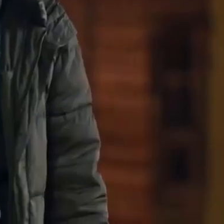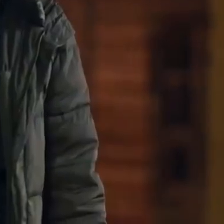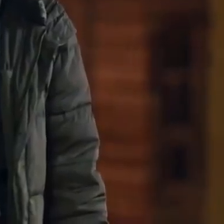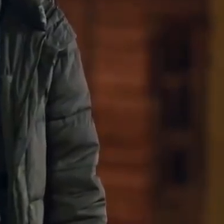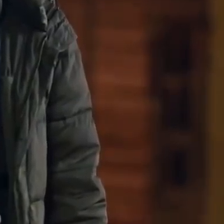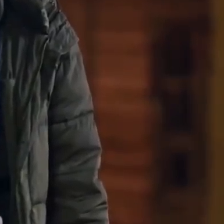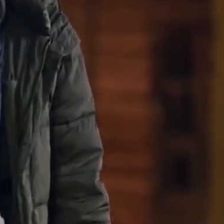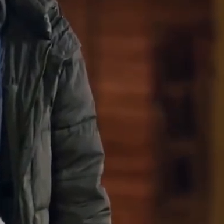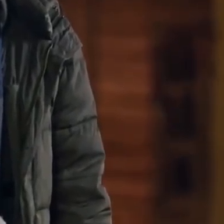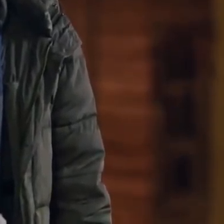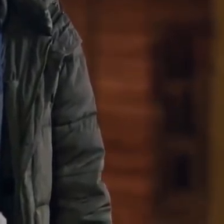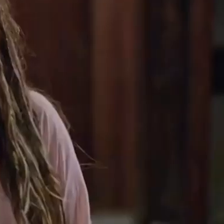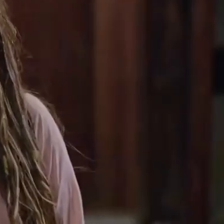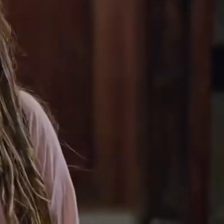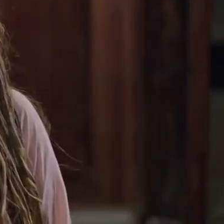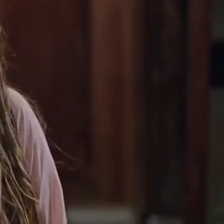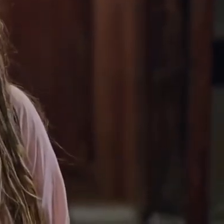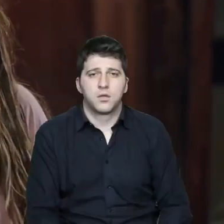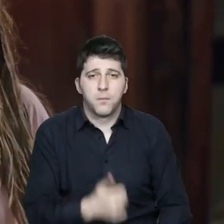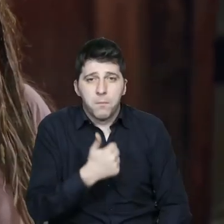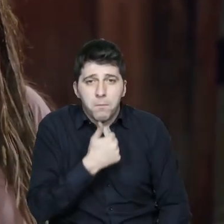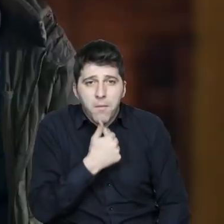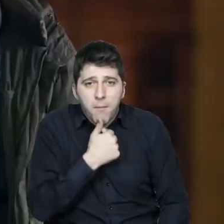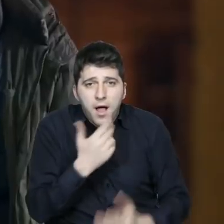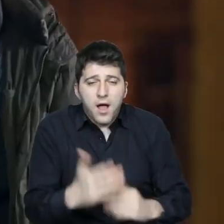Burcu korkuyla arkasına döndü. Baba!